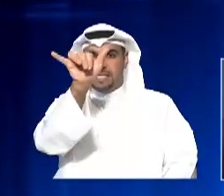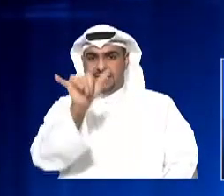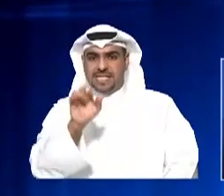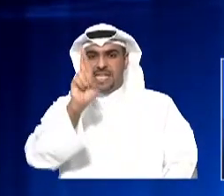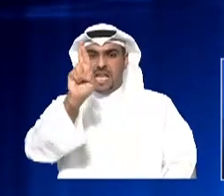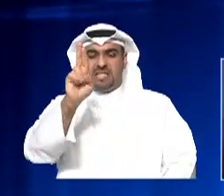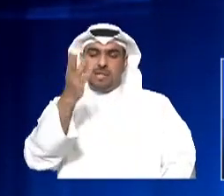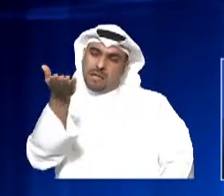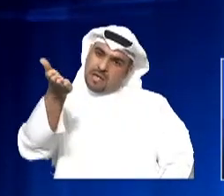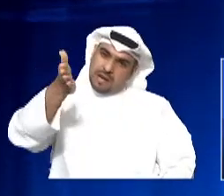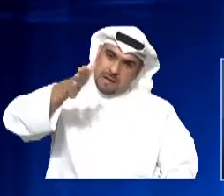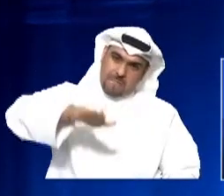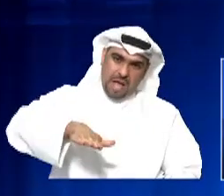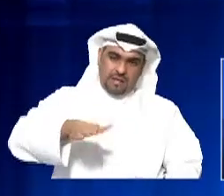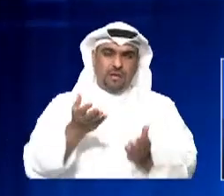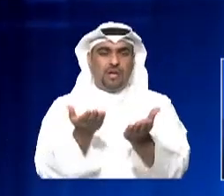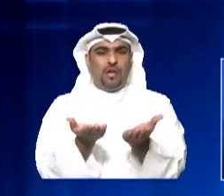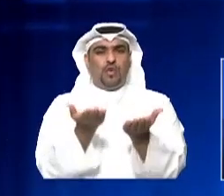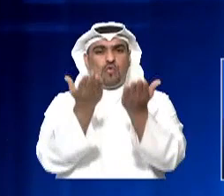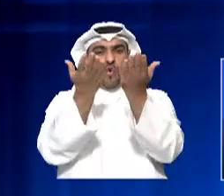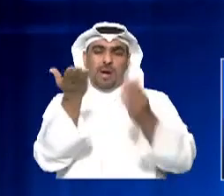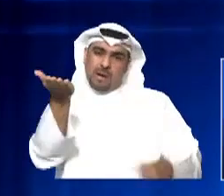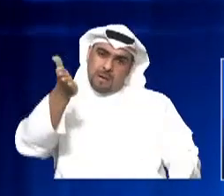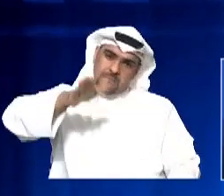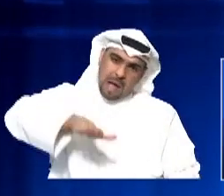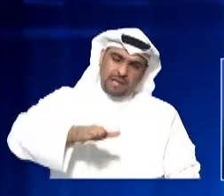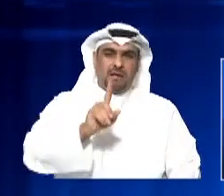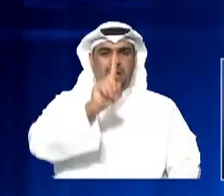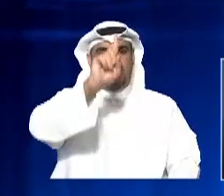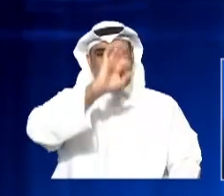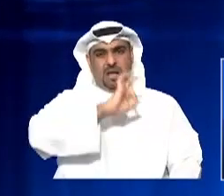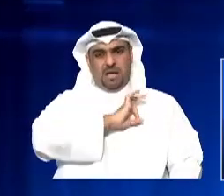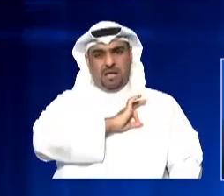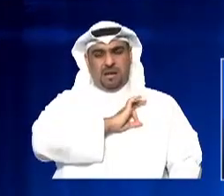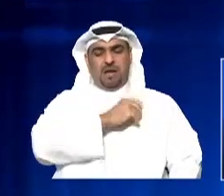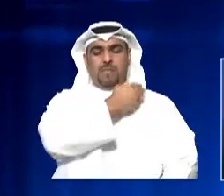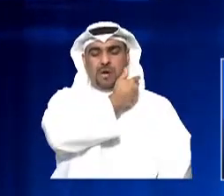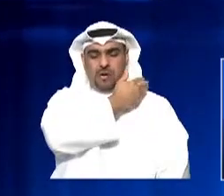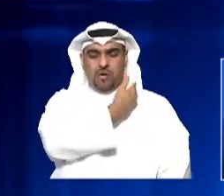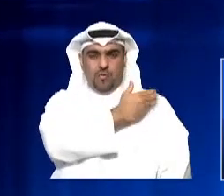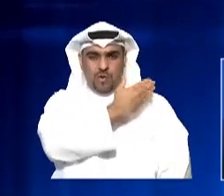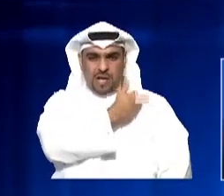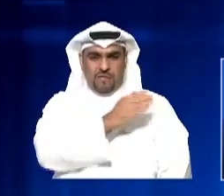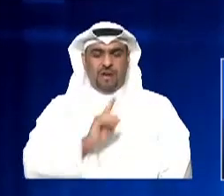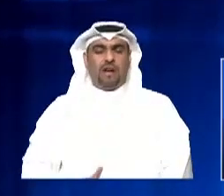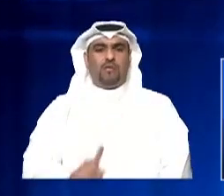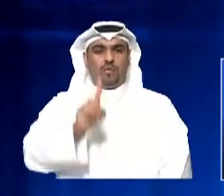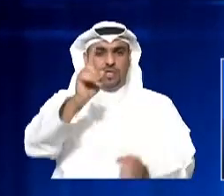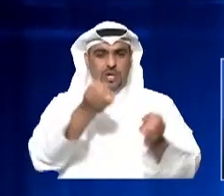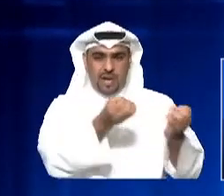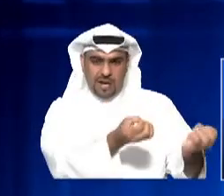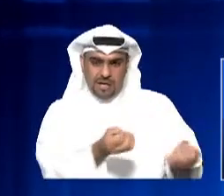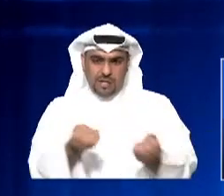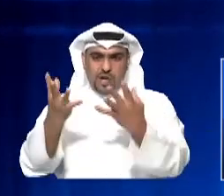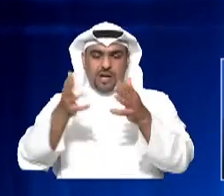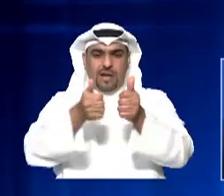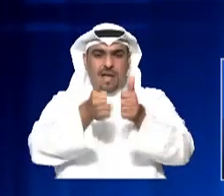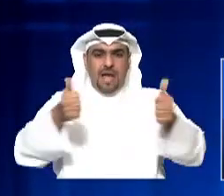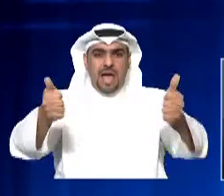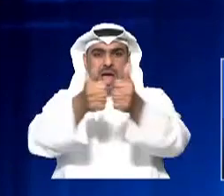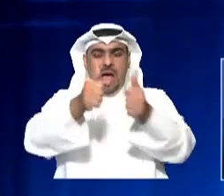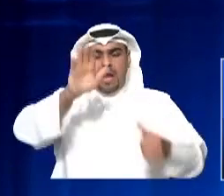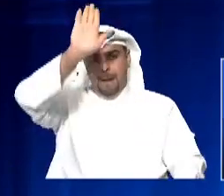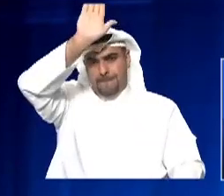سموها المولى تعالى ان تغمده بواسع رحمته ومغفرته ويسكنه فسيح جناته وان يلهم الاسره